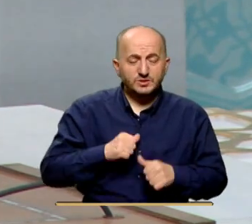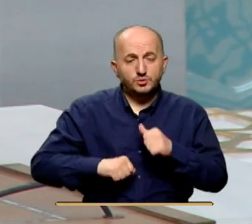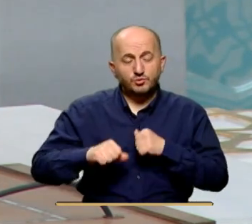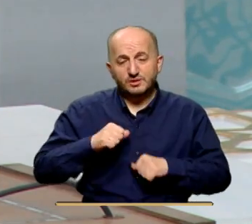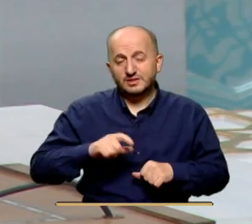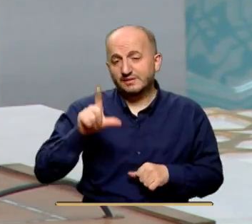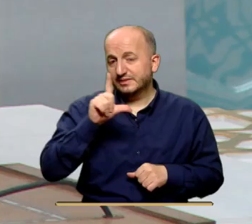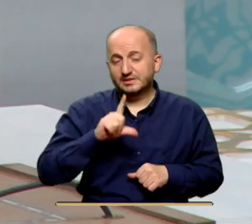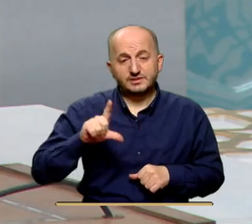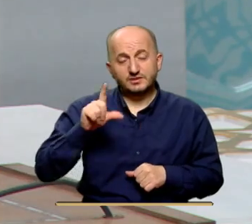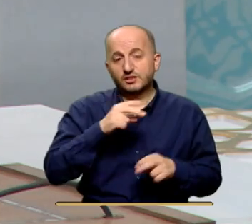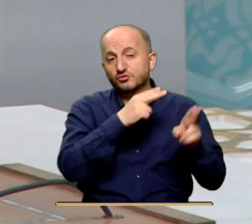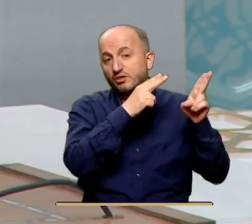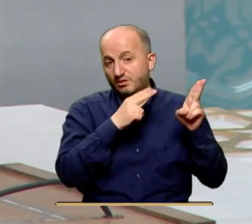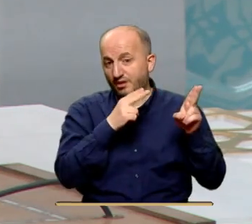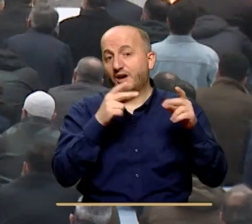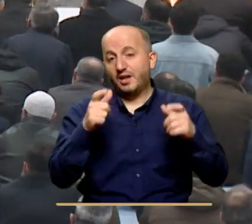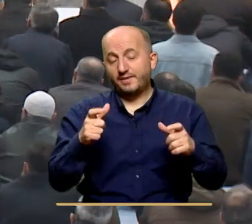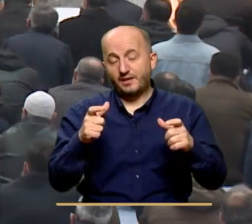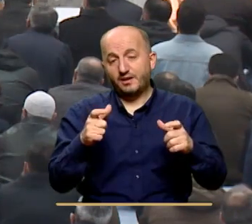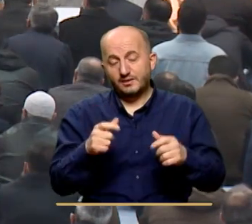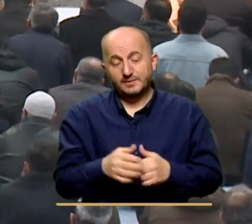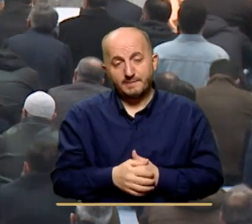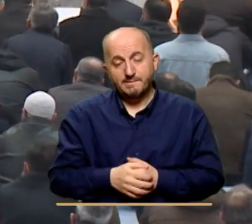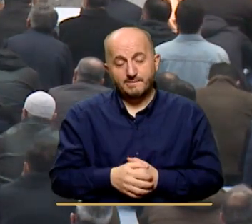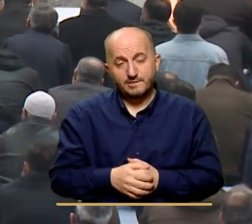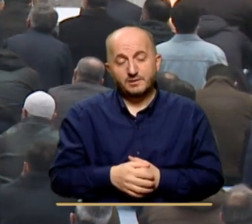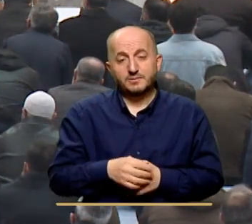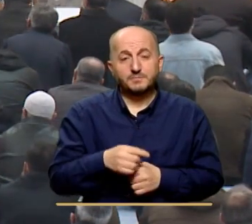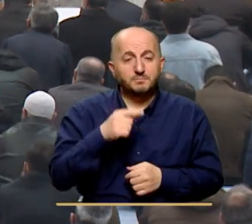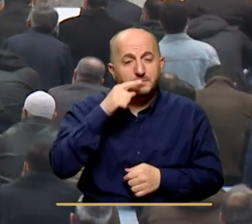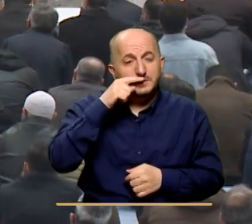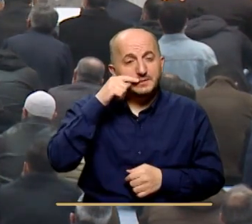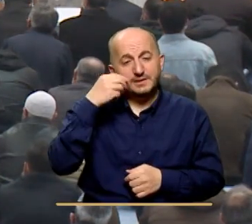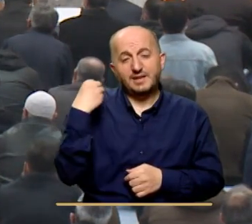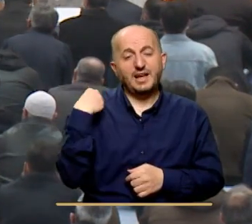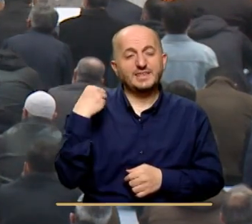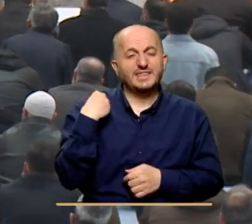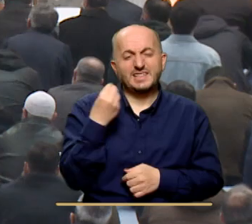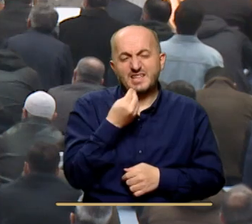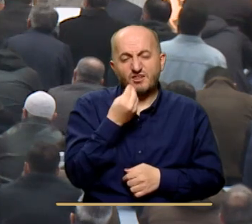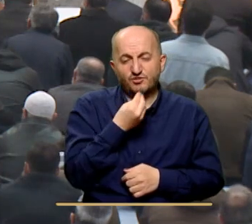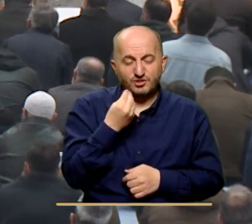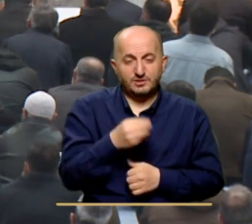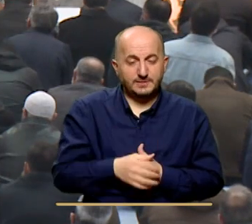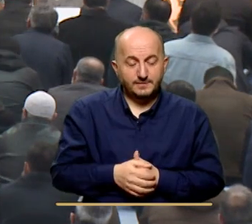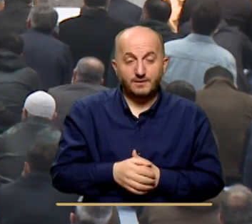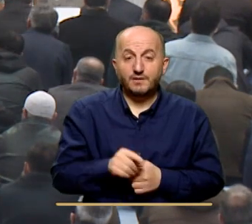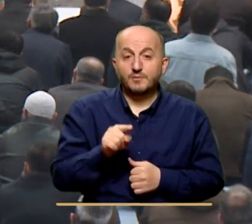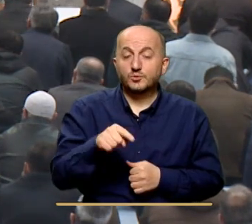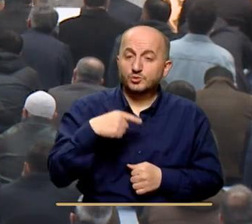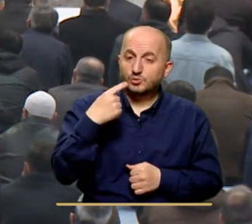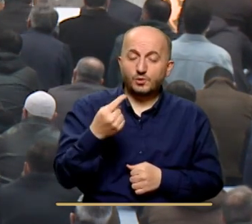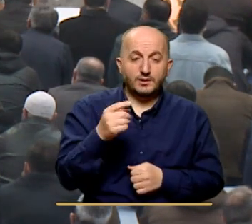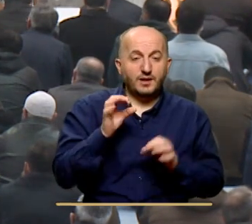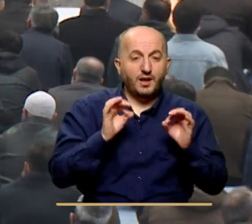üniversiteli ve liseli Çanakkale'de, daha hani deriz ya bıyıkları terlememiş delikanlı. Bunu söylerken